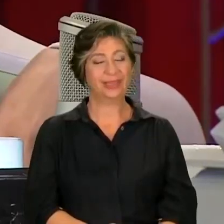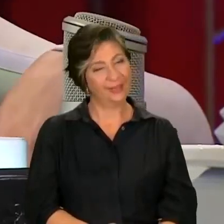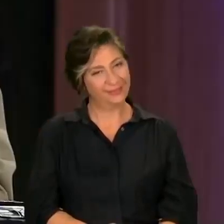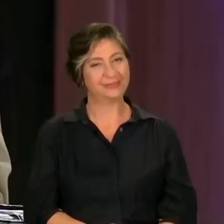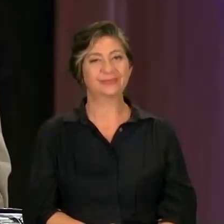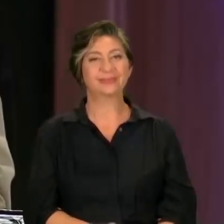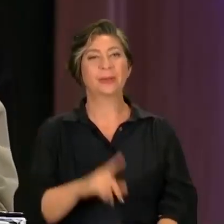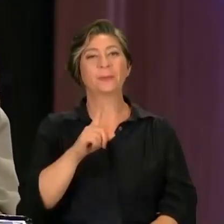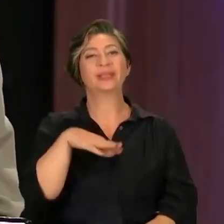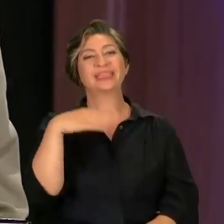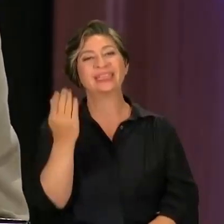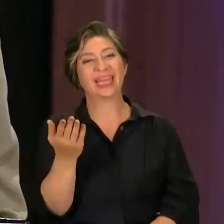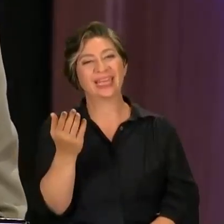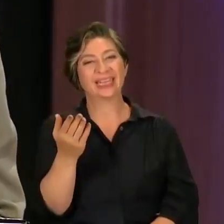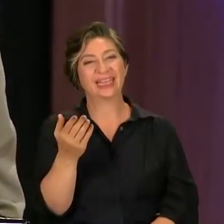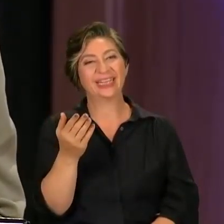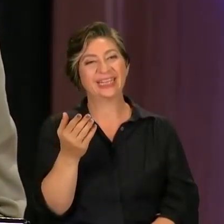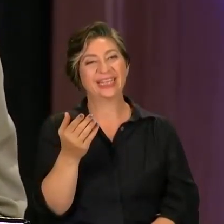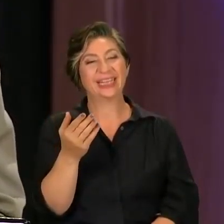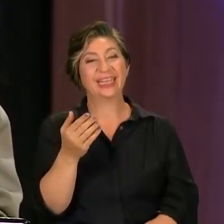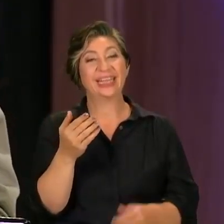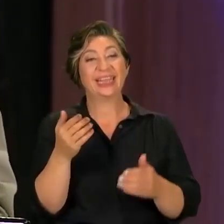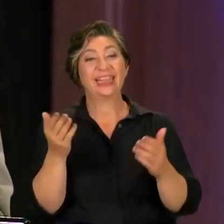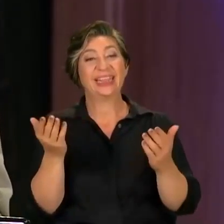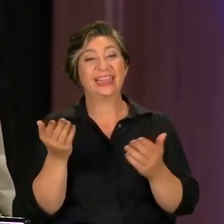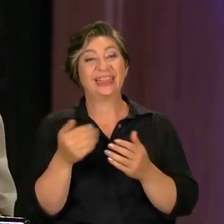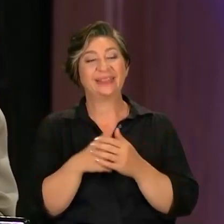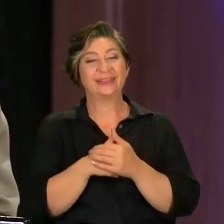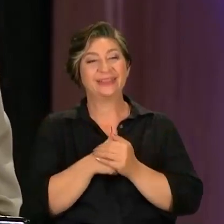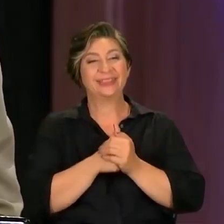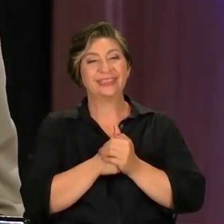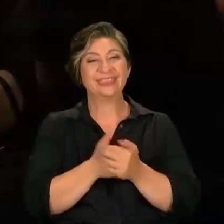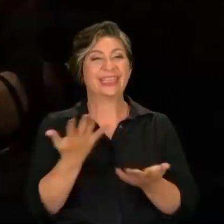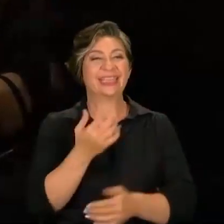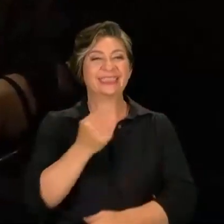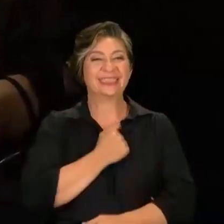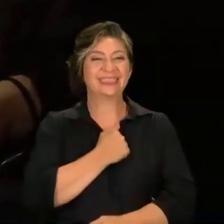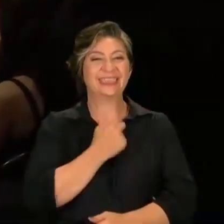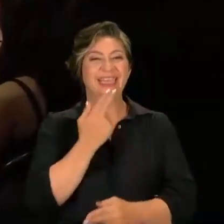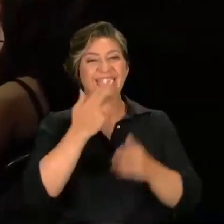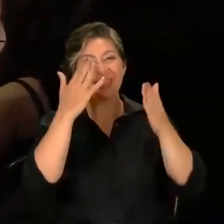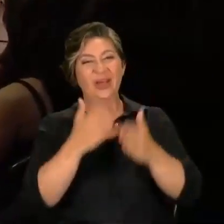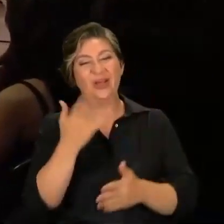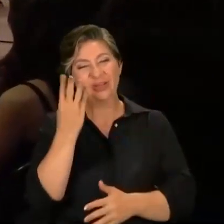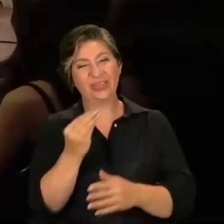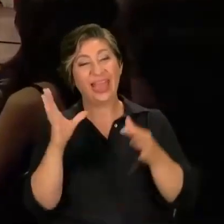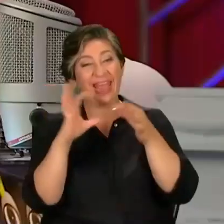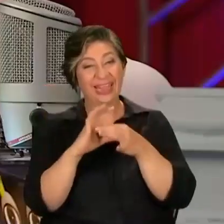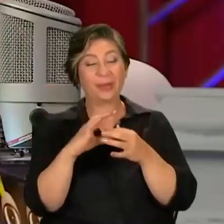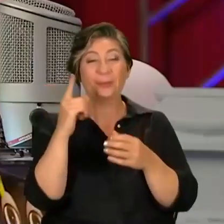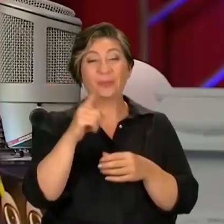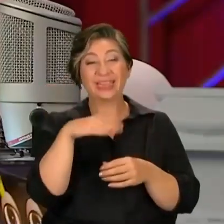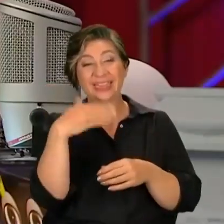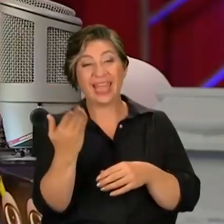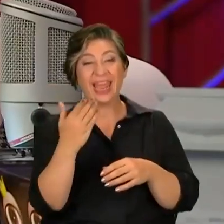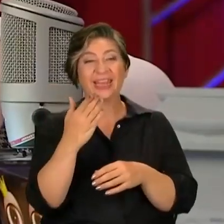Evet, bir diğer ne kadar sıkıcı bir kadın olduğunla ilgili bir